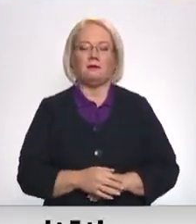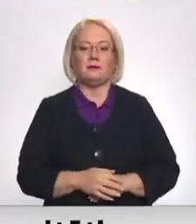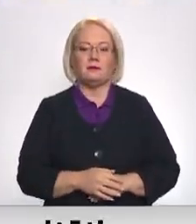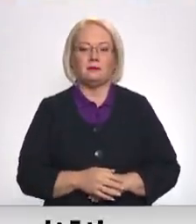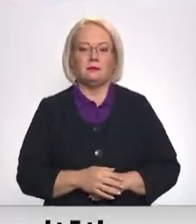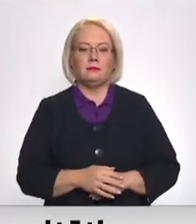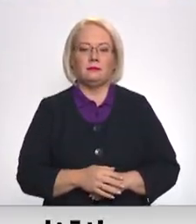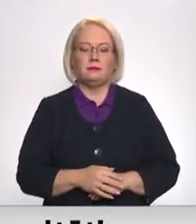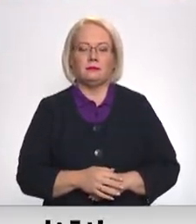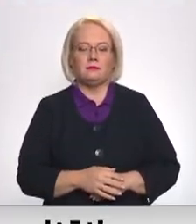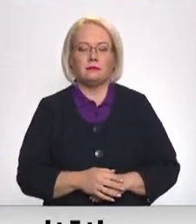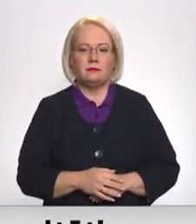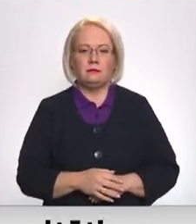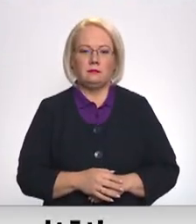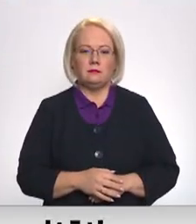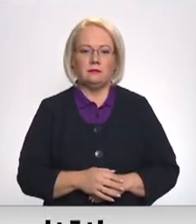Sarat!